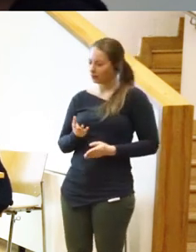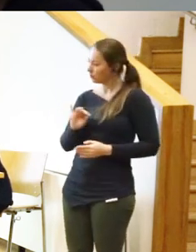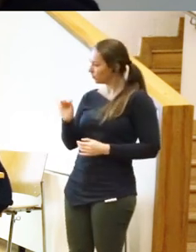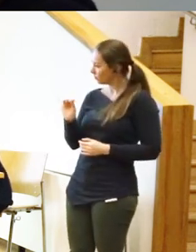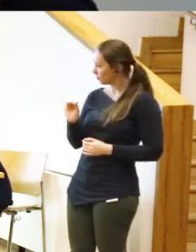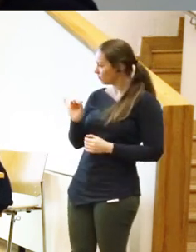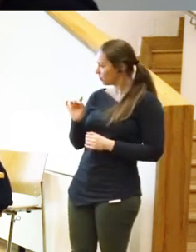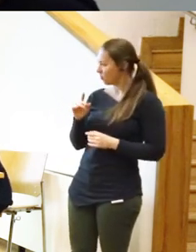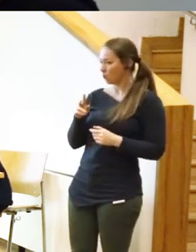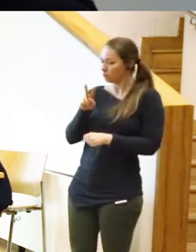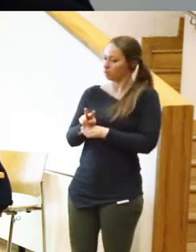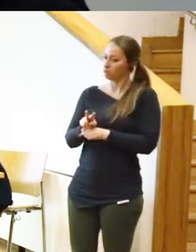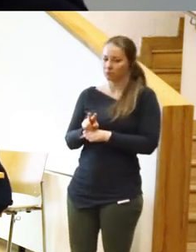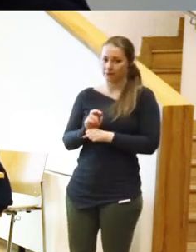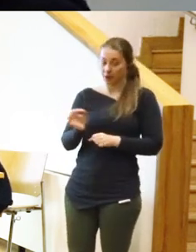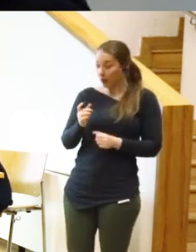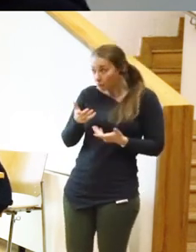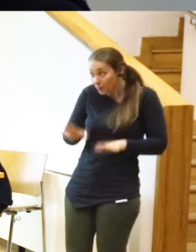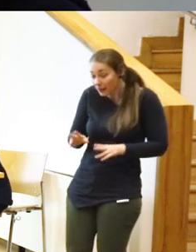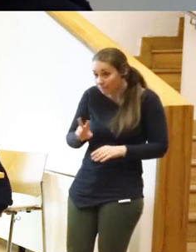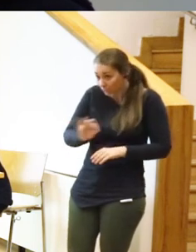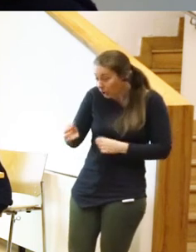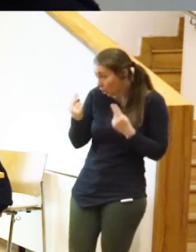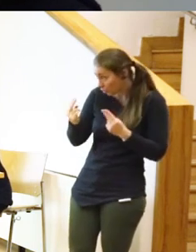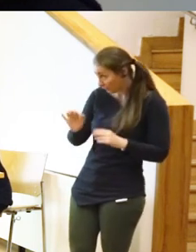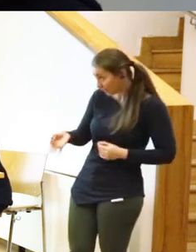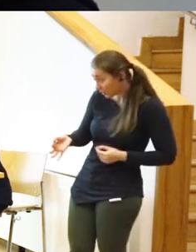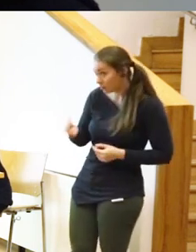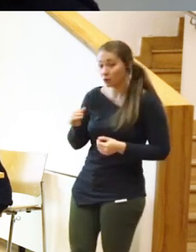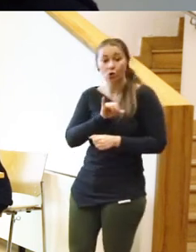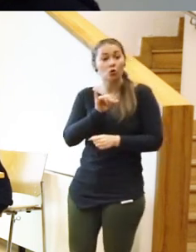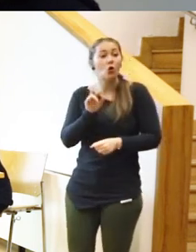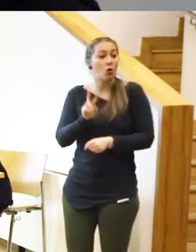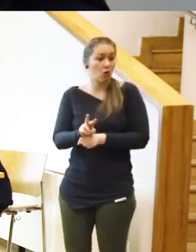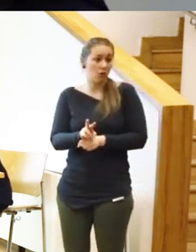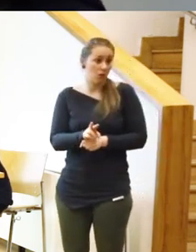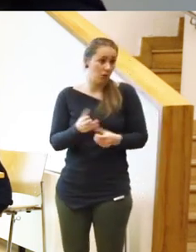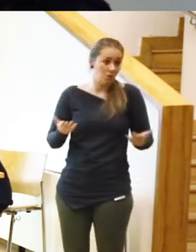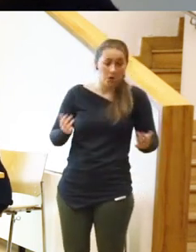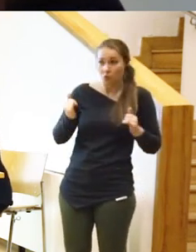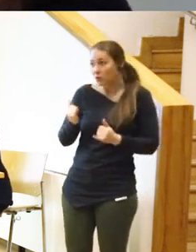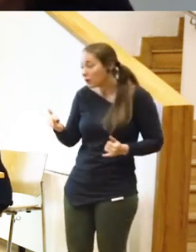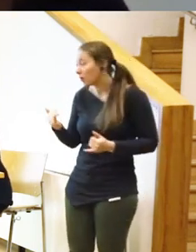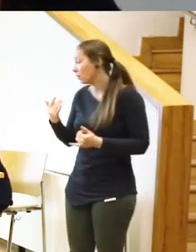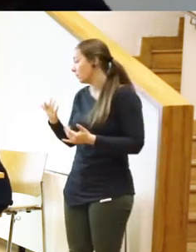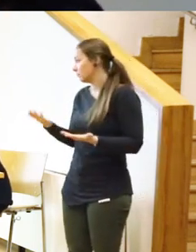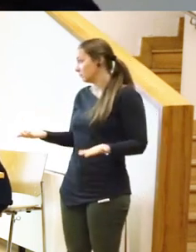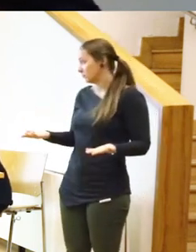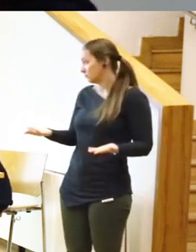způsobem posuzovat nebo hodnotit, pokud se to dá hodnotit, já věřím, že se to dá nějakým způsobem hodnotit, jestli to naplně, jo, jestli